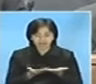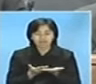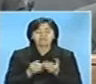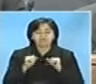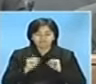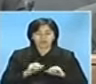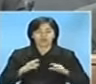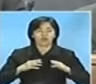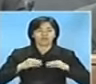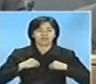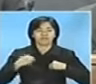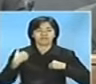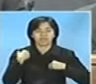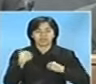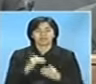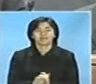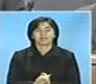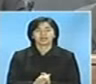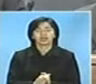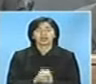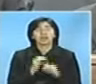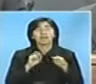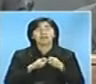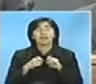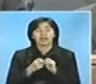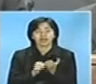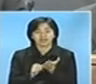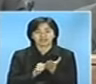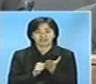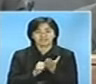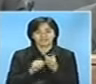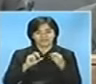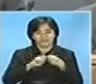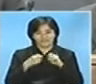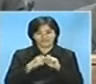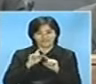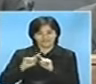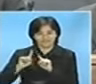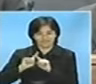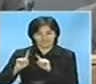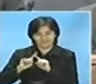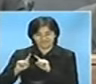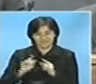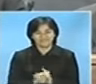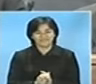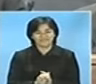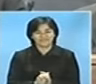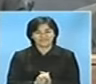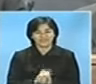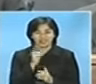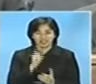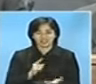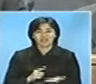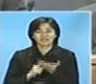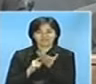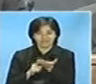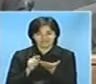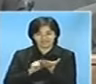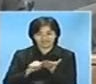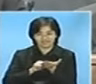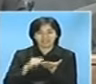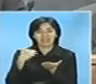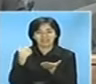คมการแก้ไขประเด็นปัญหาต่างๆเหล่านั้นเนี่ยสามารถจะยื่นขอแก้ไขต